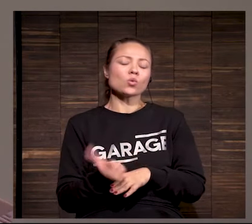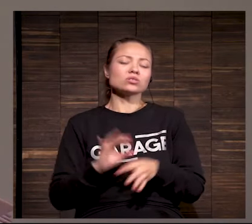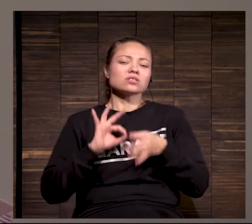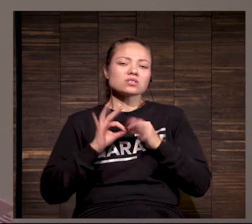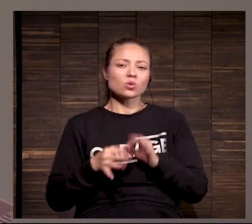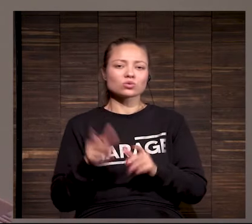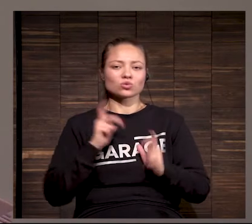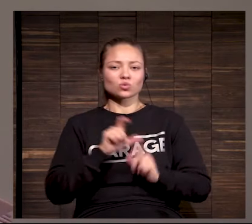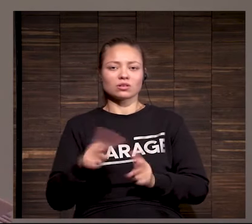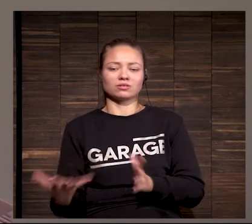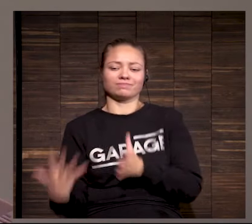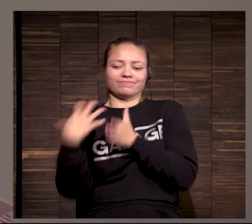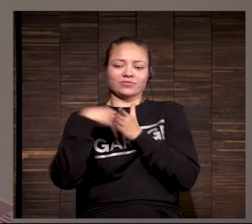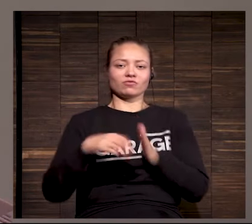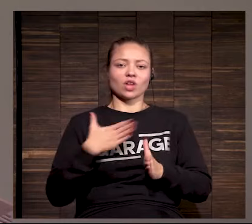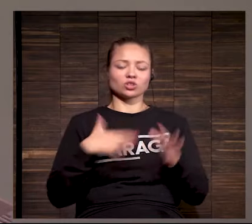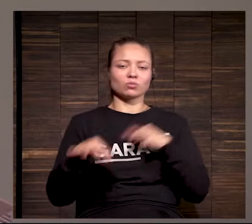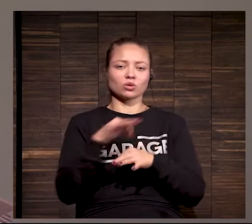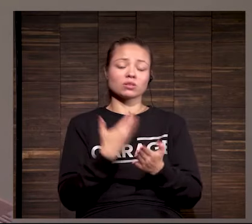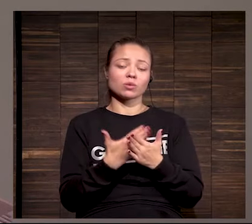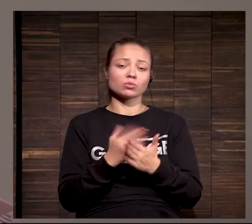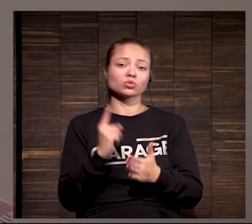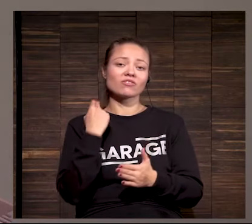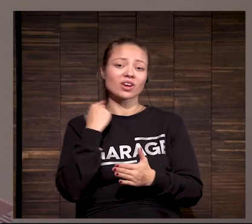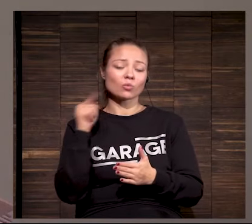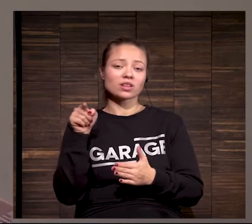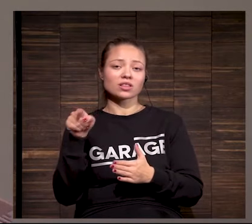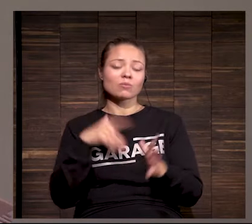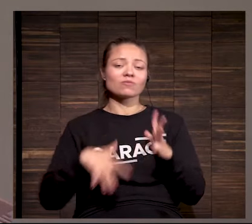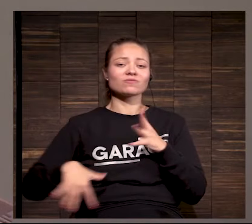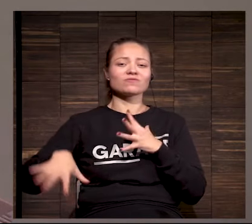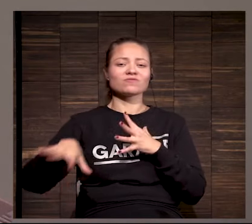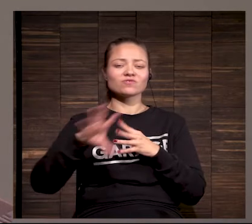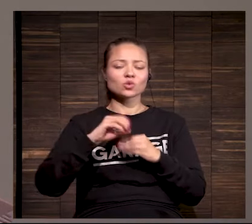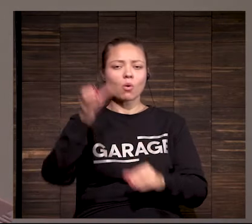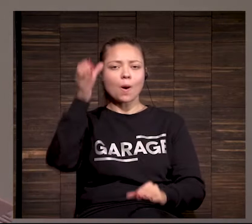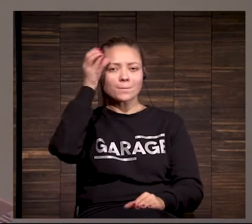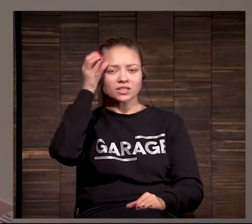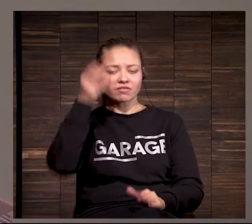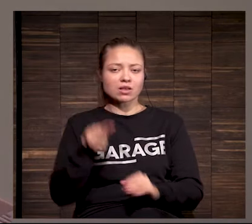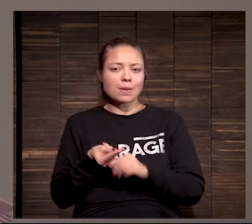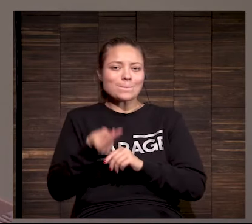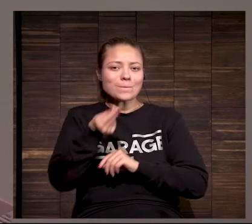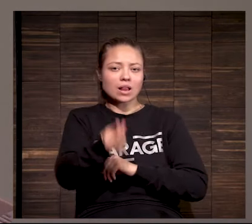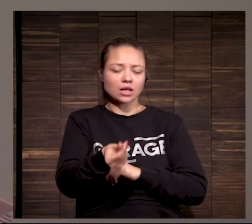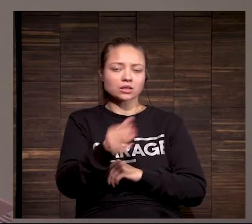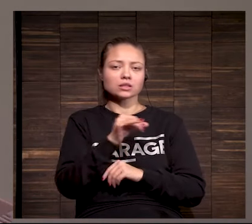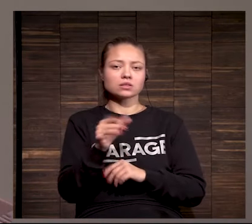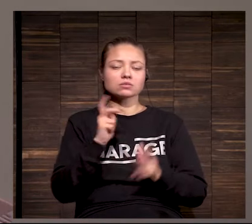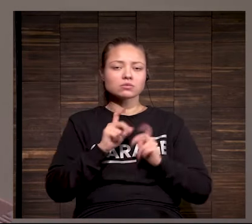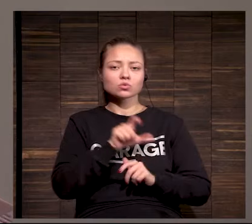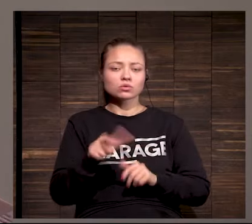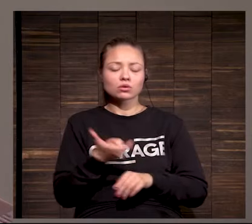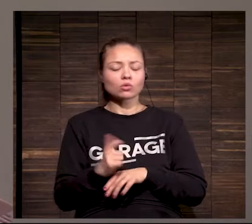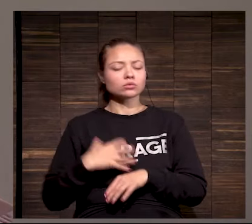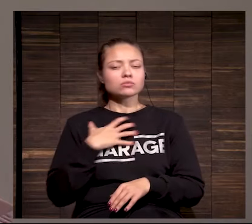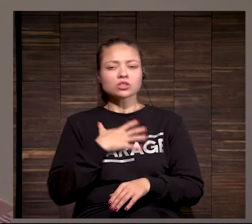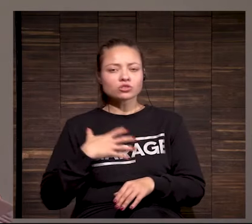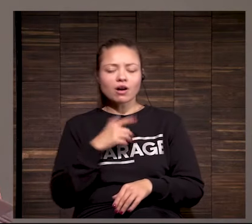проекты частности потому что в великобритании сейчас все все образование платная и студенты очень